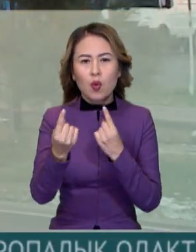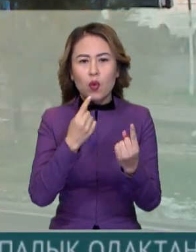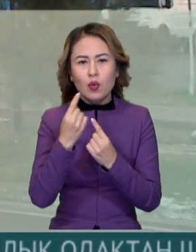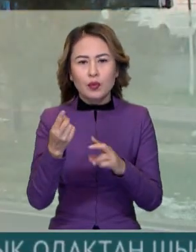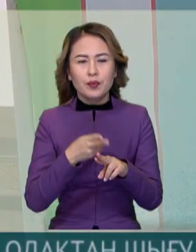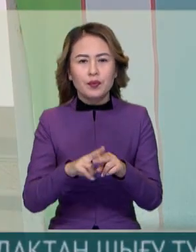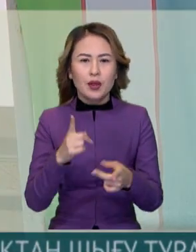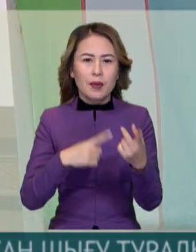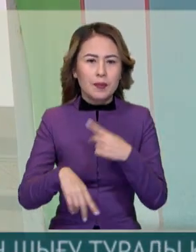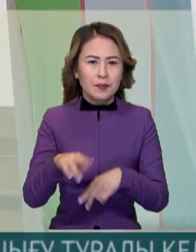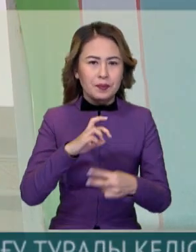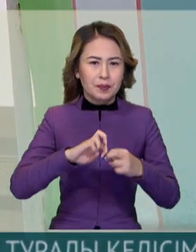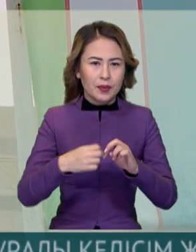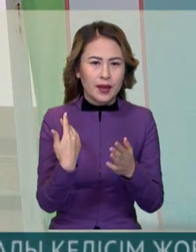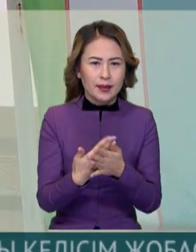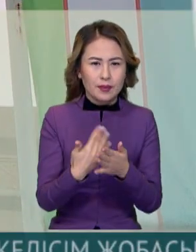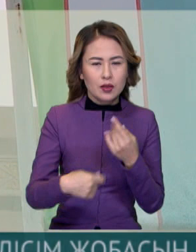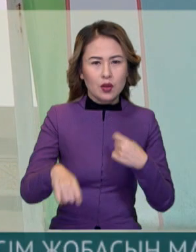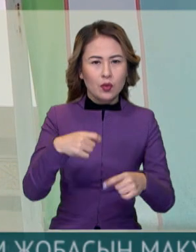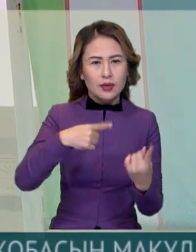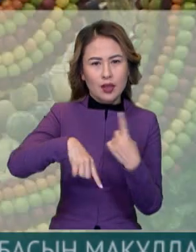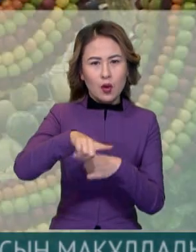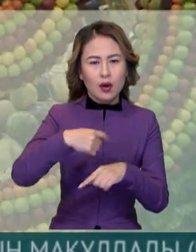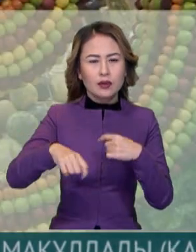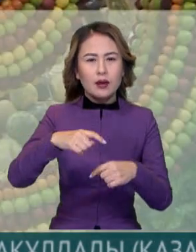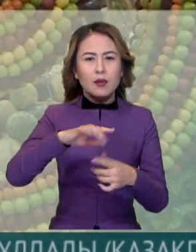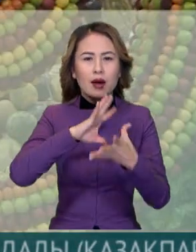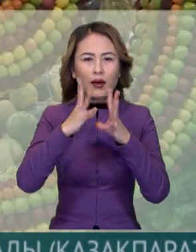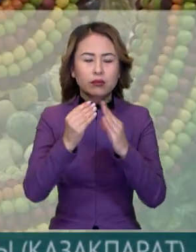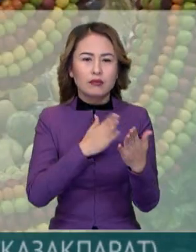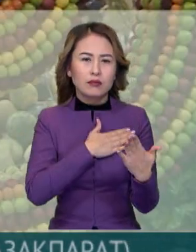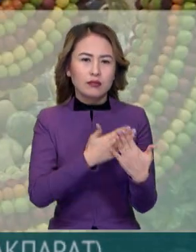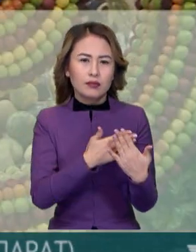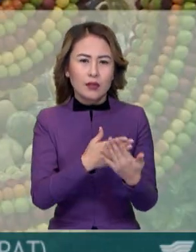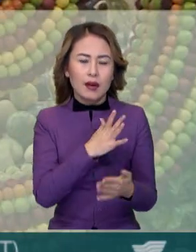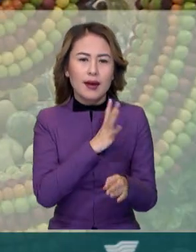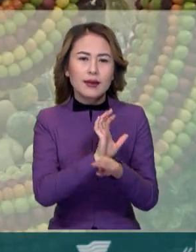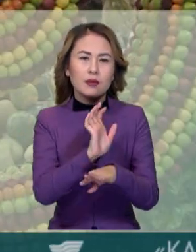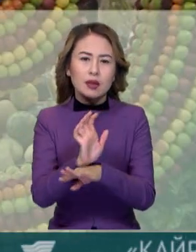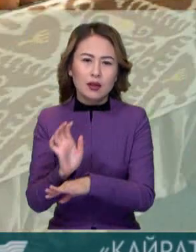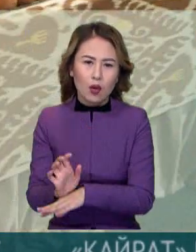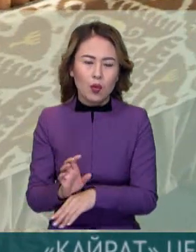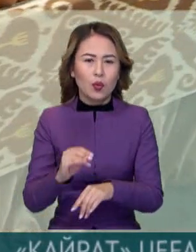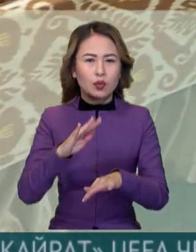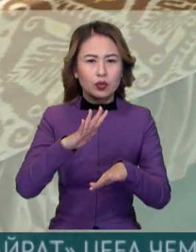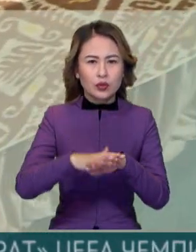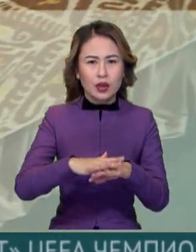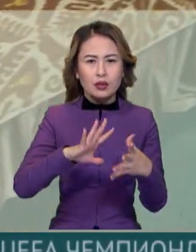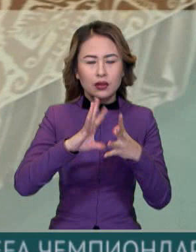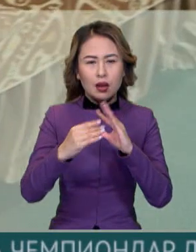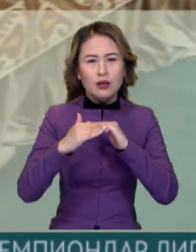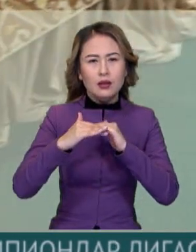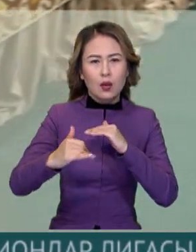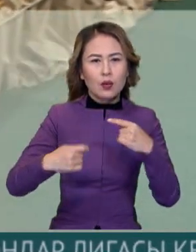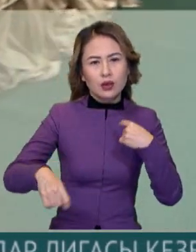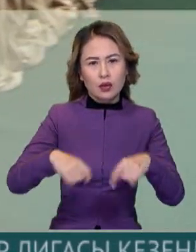алыс-берісі жолға қойылған. Мәселен, кәсіпкерлік, сауда-саттық, тауар айналымында қарқын бар. Әсіресе экспорт бағытында отандық тауарлардың